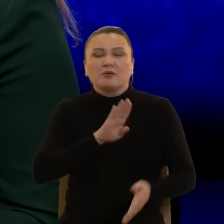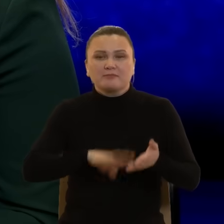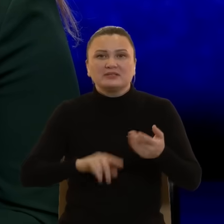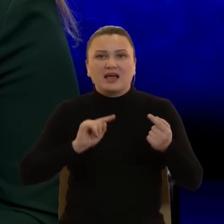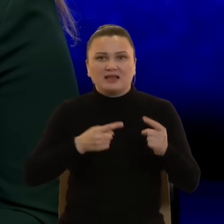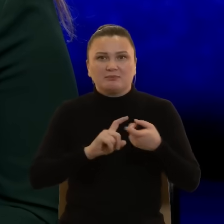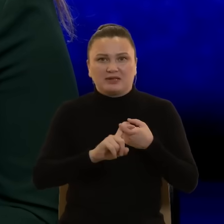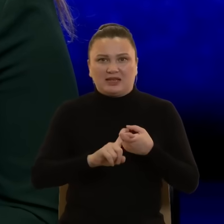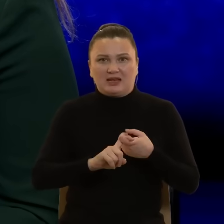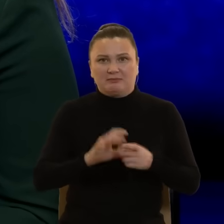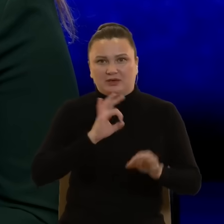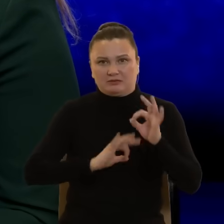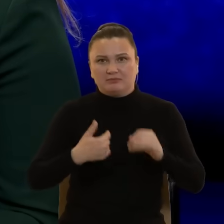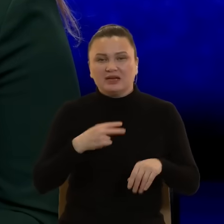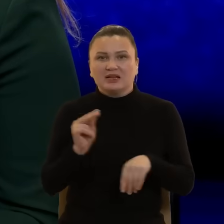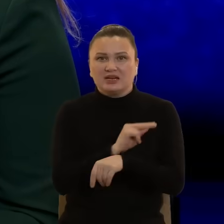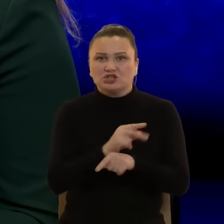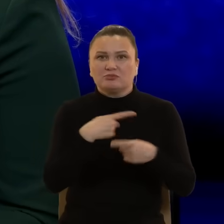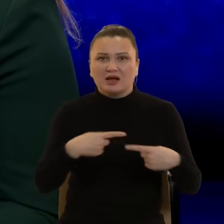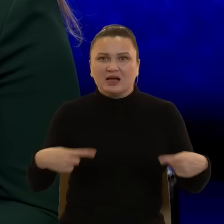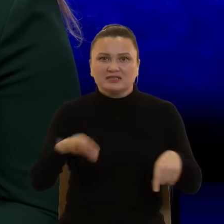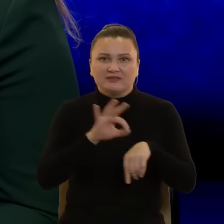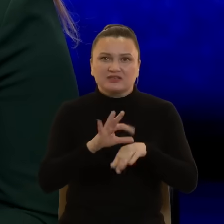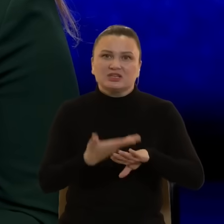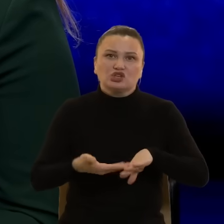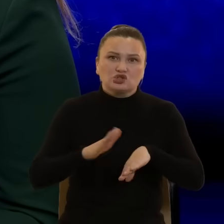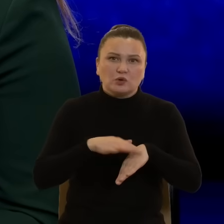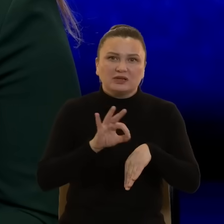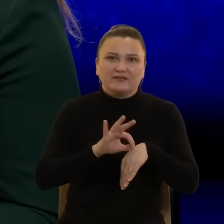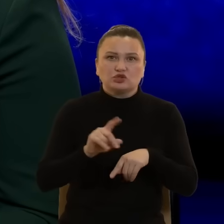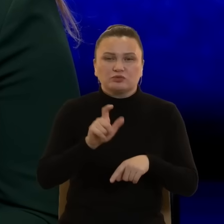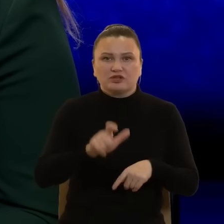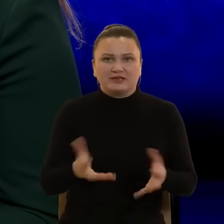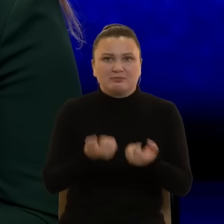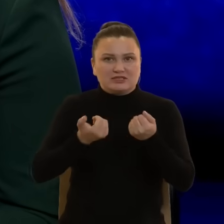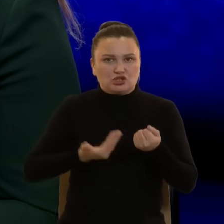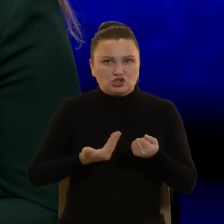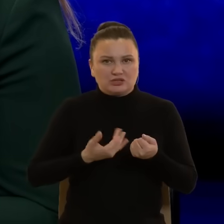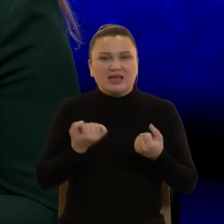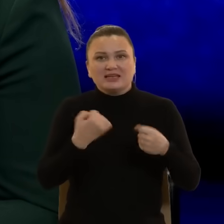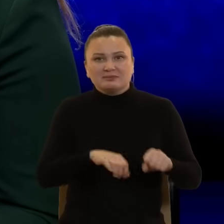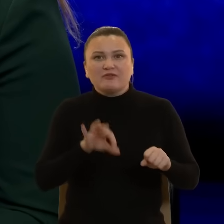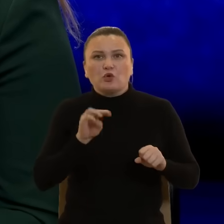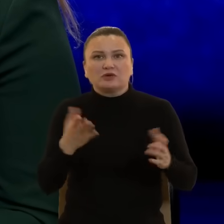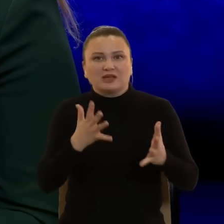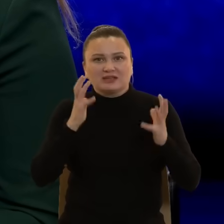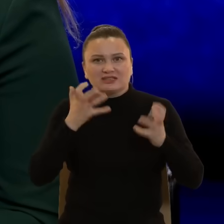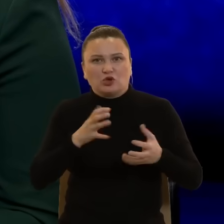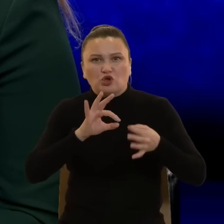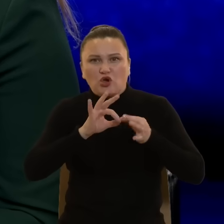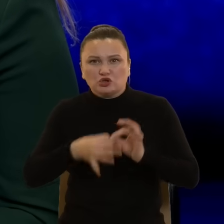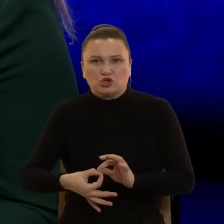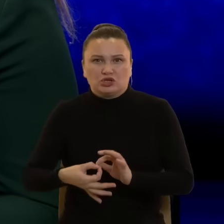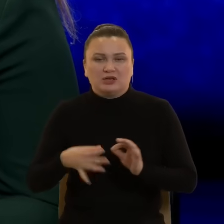антибактериальных препаратов? Ими лечим совершенно разные инфекции. Тяжелые инфекции для того, чтобы человеку спасти жизнь, избавить его от каких-то серьезных